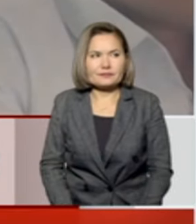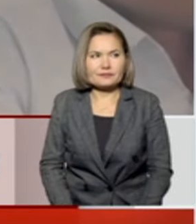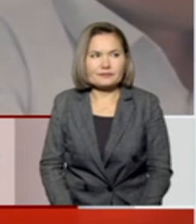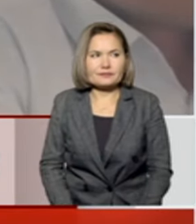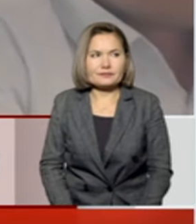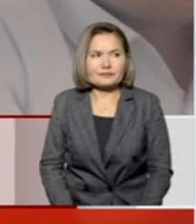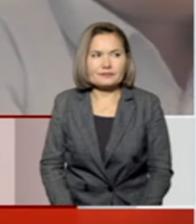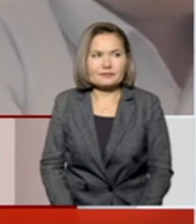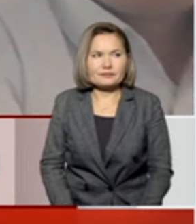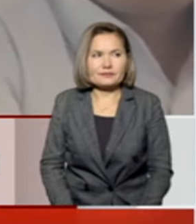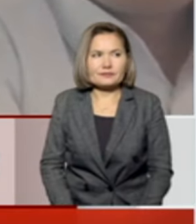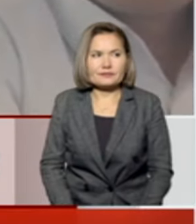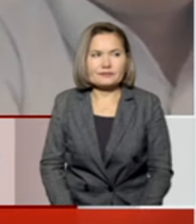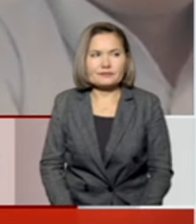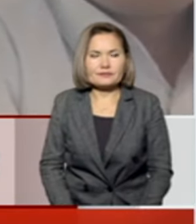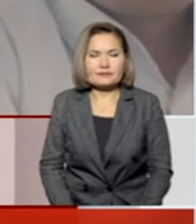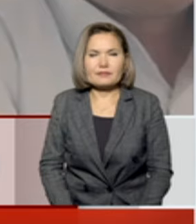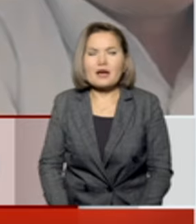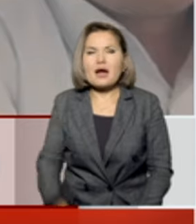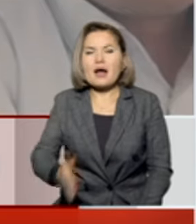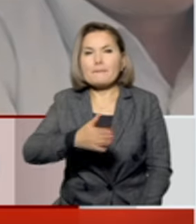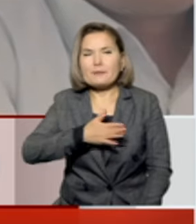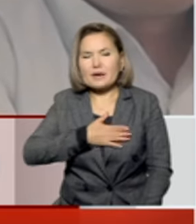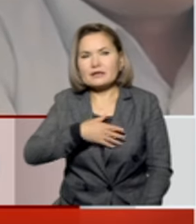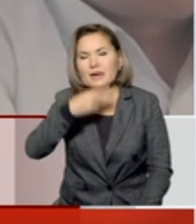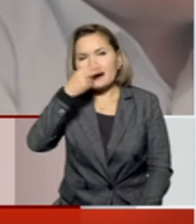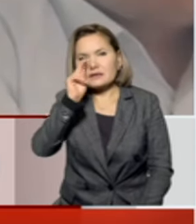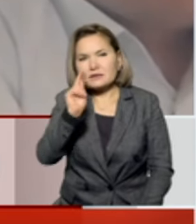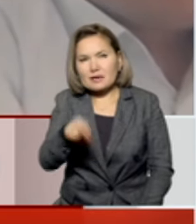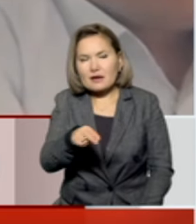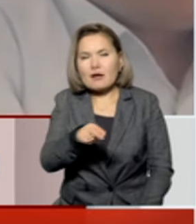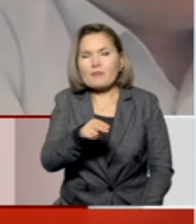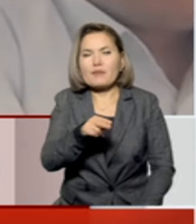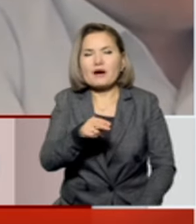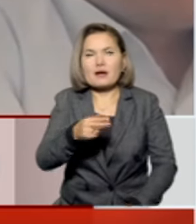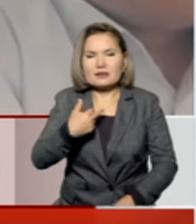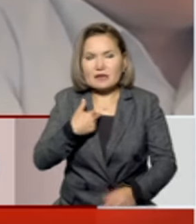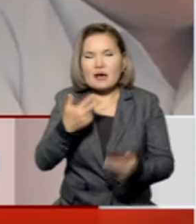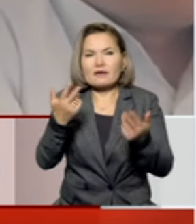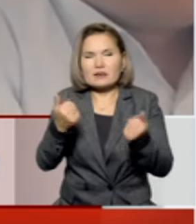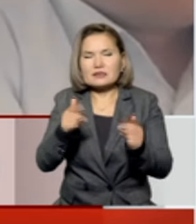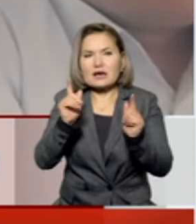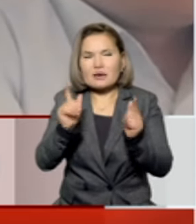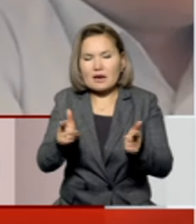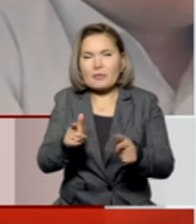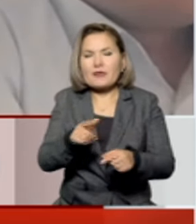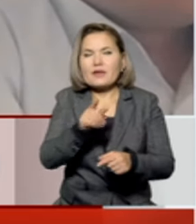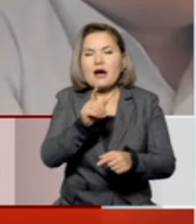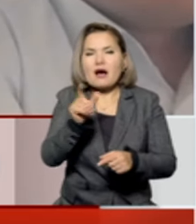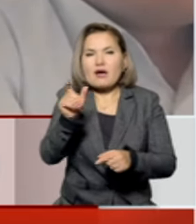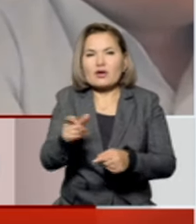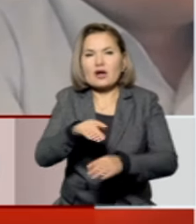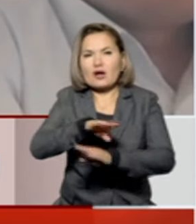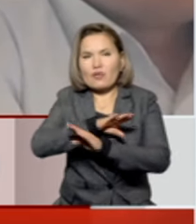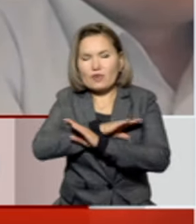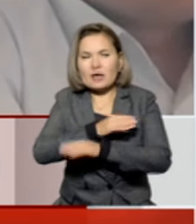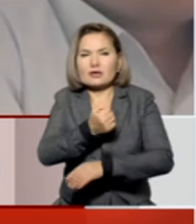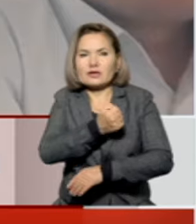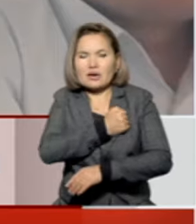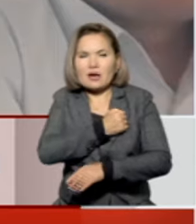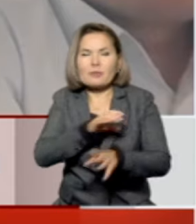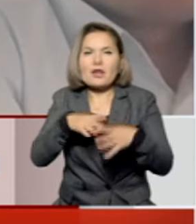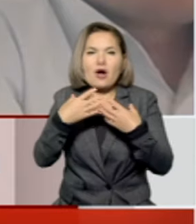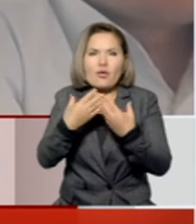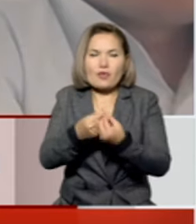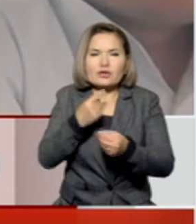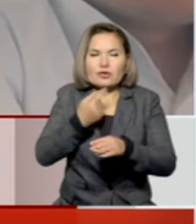описать словами, насколько мне жаль. Мен зардап шеккендердің бәрінен кешірім сұраймын, ал марқұмның отбасына қайғыра көңіл айтамын. Олардың отбасына